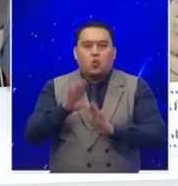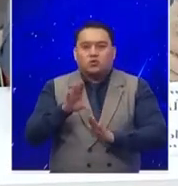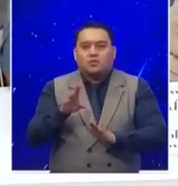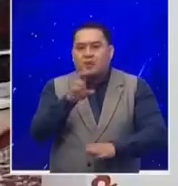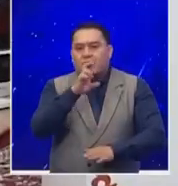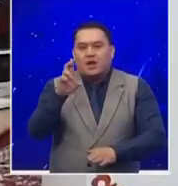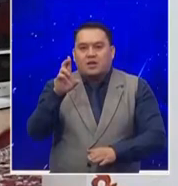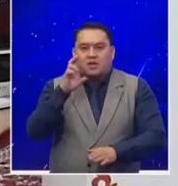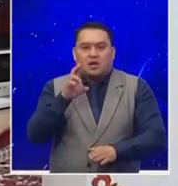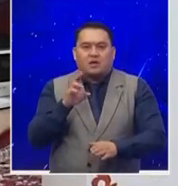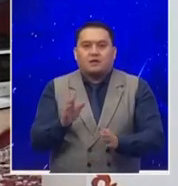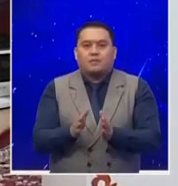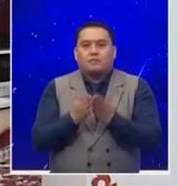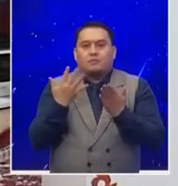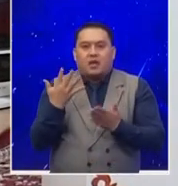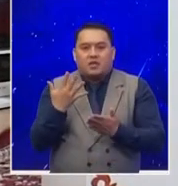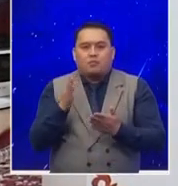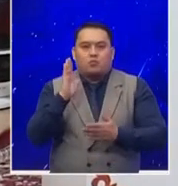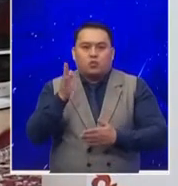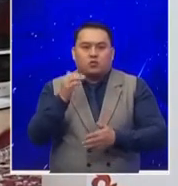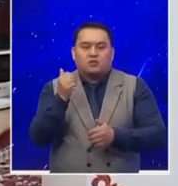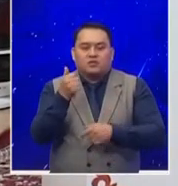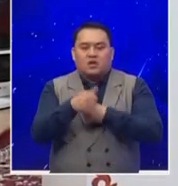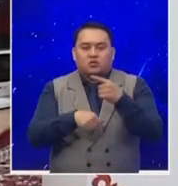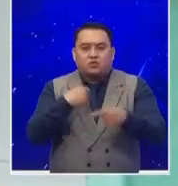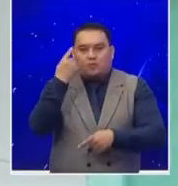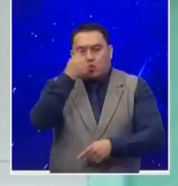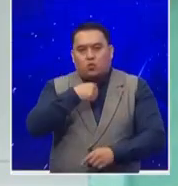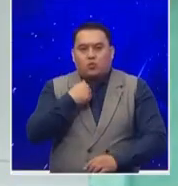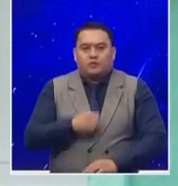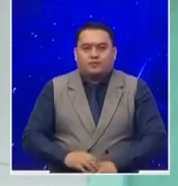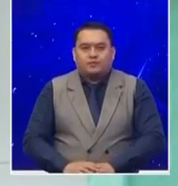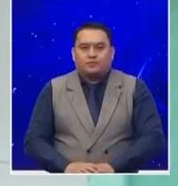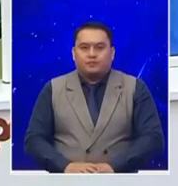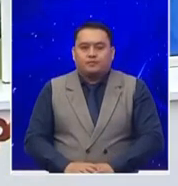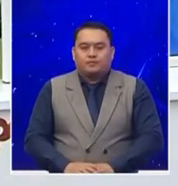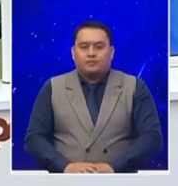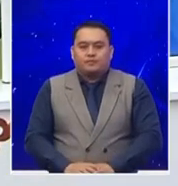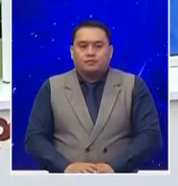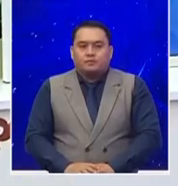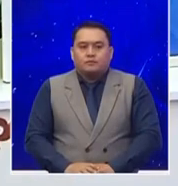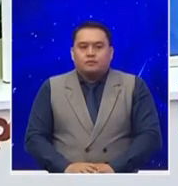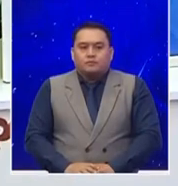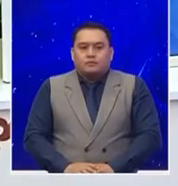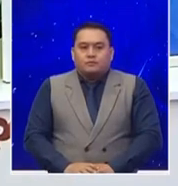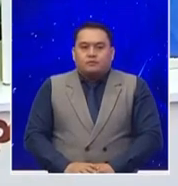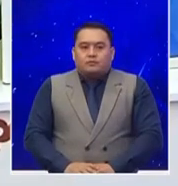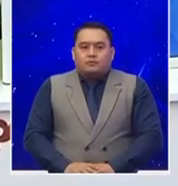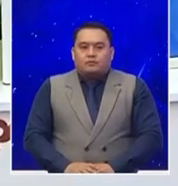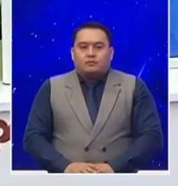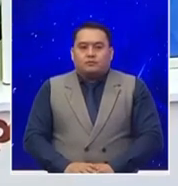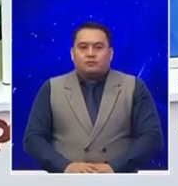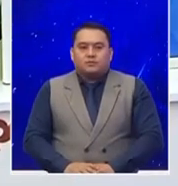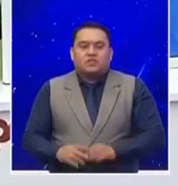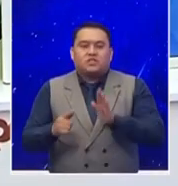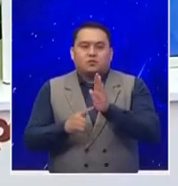читателей библиотеки по 5 жанрам состоится к концу этого года. С 2007 года стартует данная